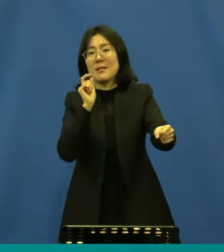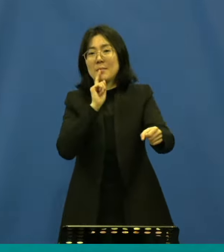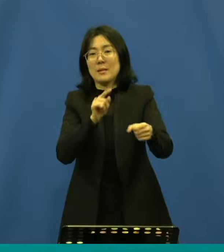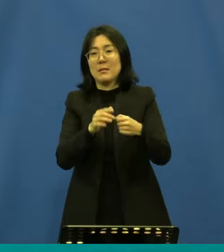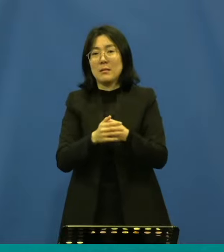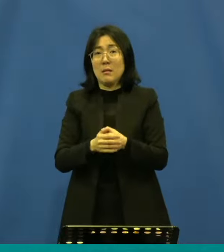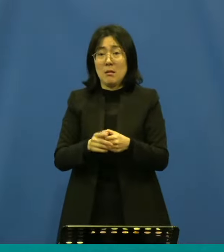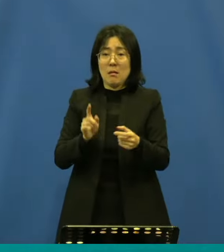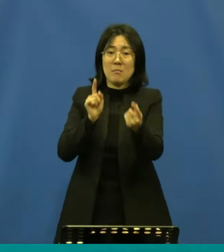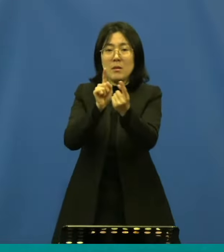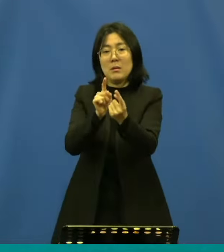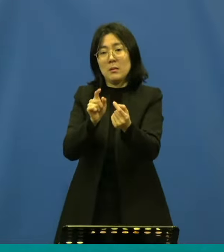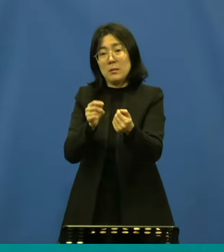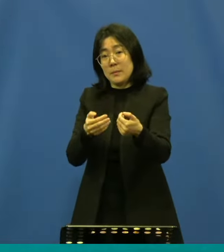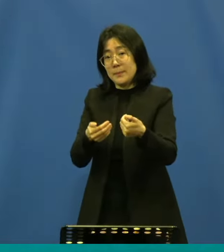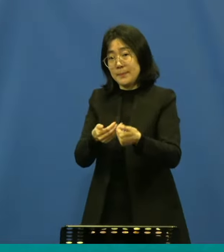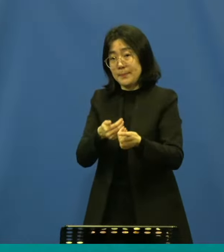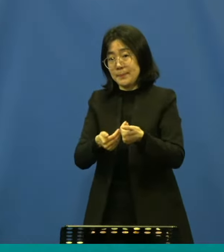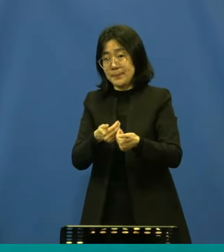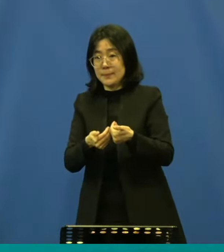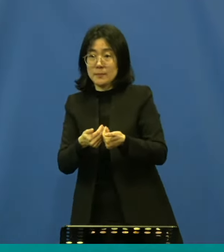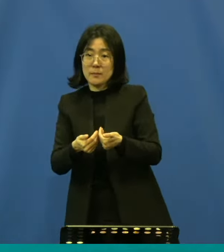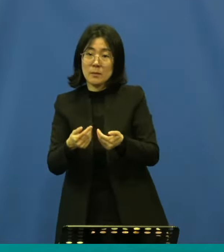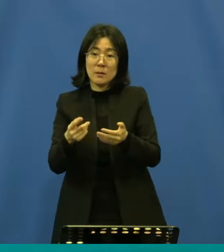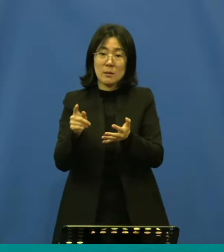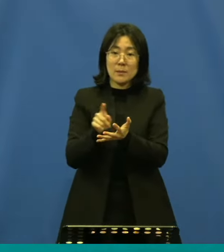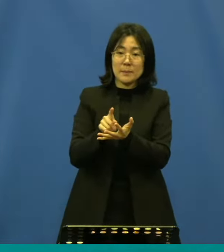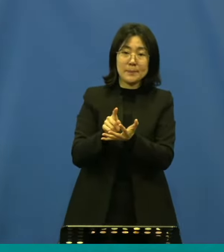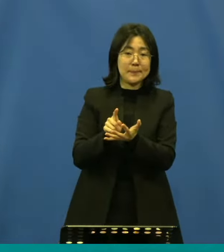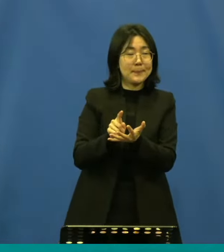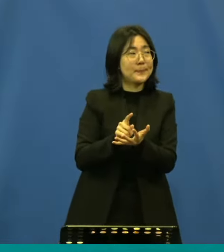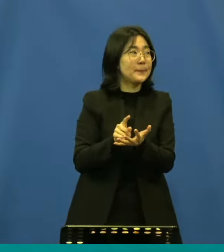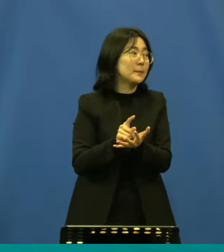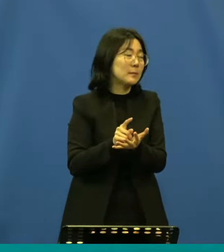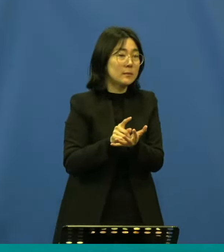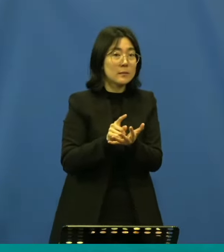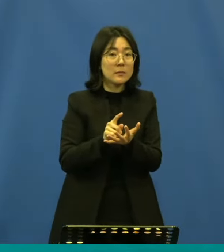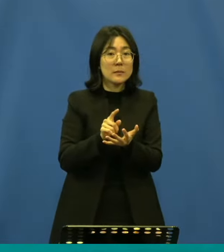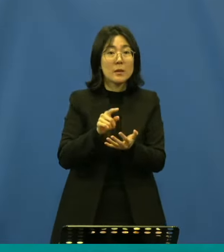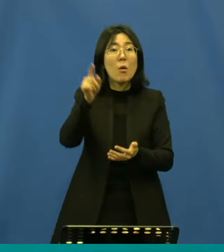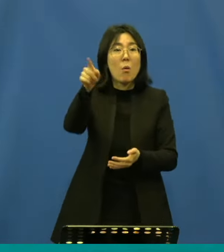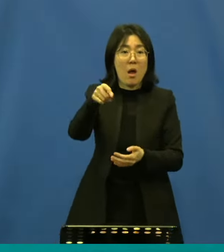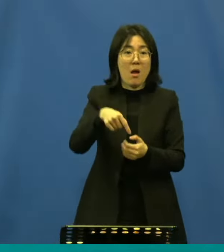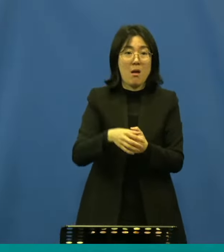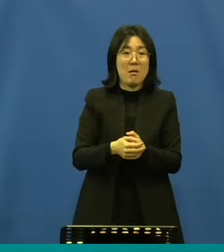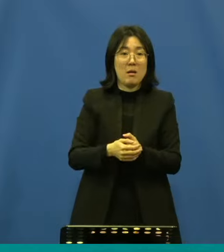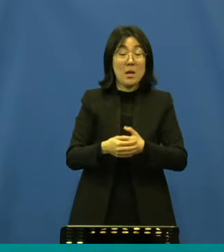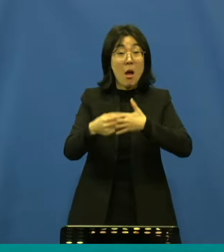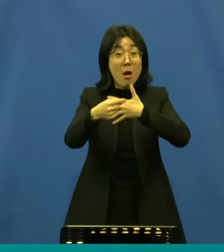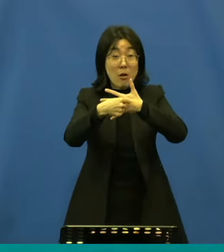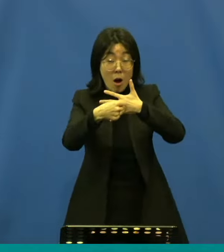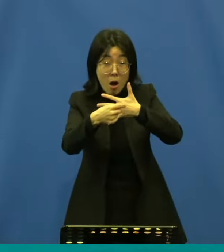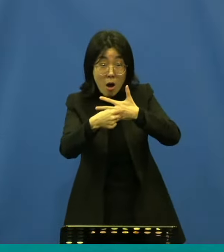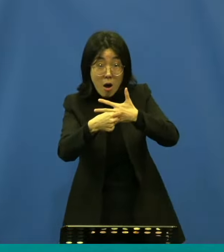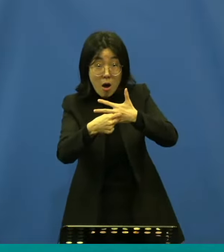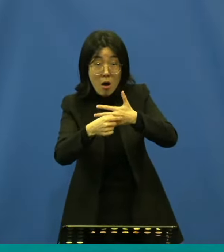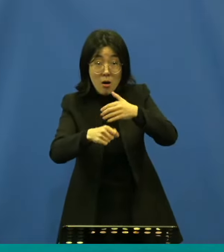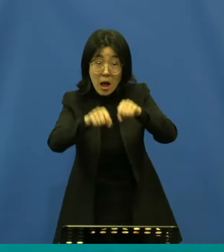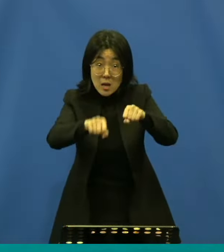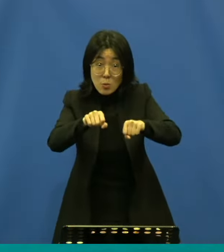그래서 그 사람의 어떤 외적인 행동만으로는 우리는 알 수가 없습니다. 그 사람의 행동을 일으키는 내면